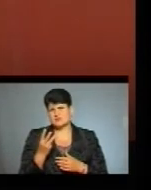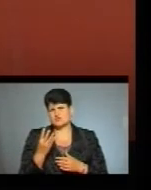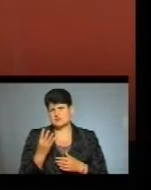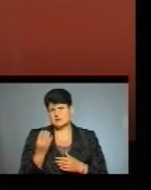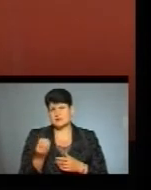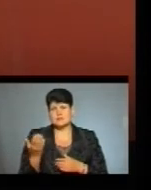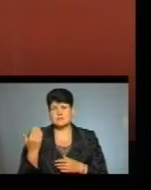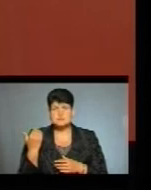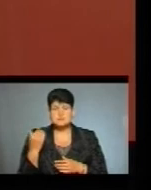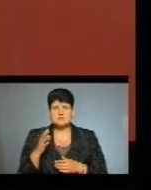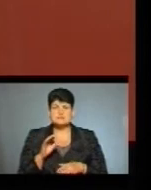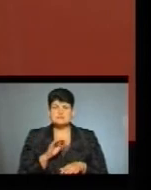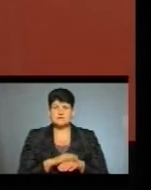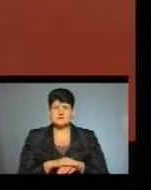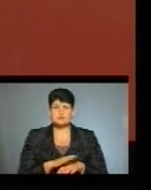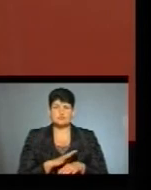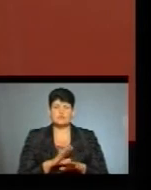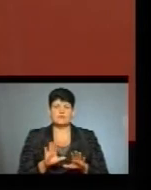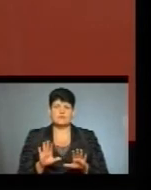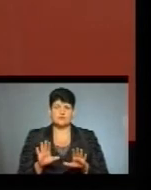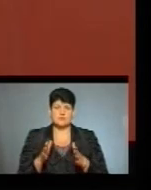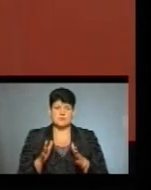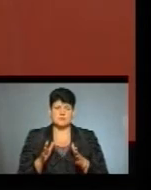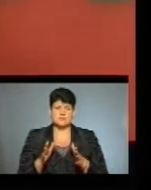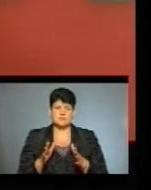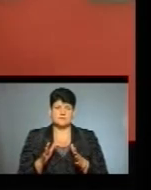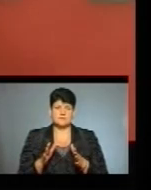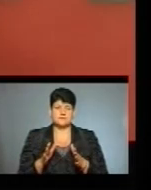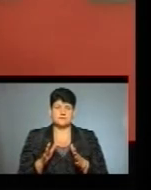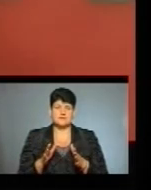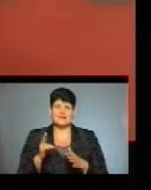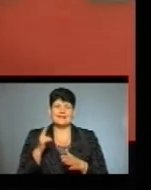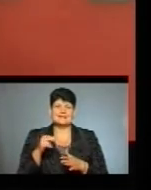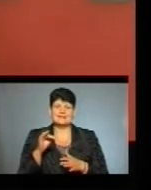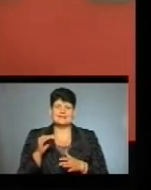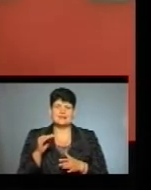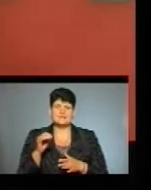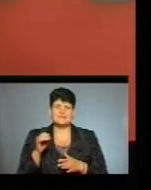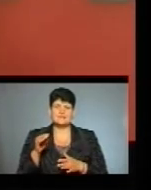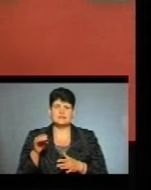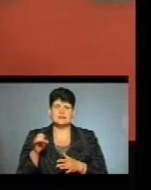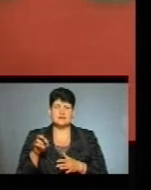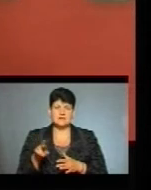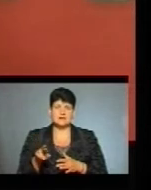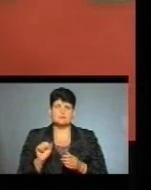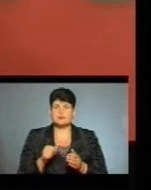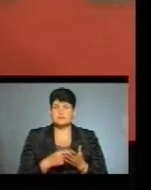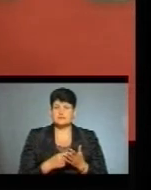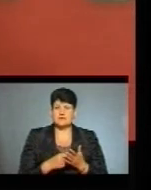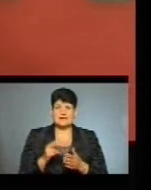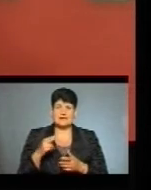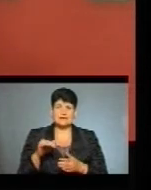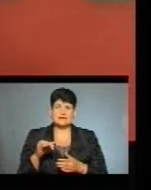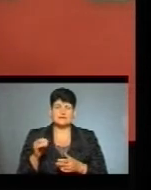тому, зафіксований випадок, чи це підозра на дифтерію, чи, можливо, вже і підтвердили захворювання на